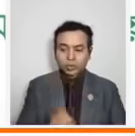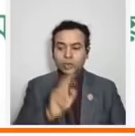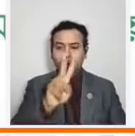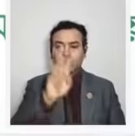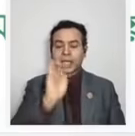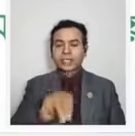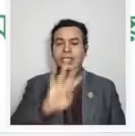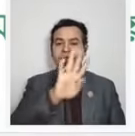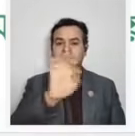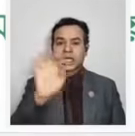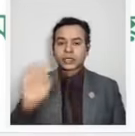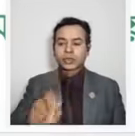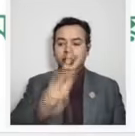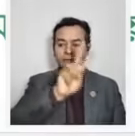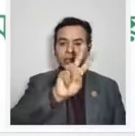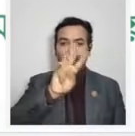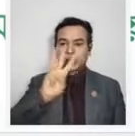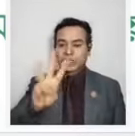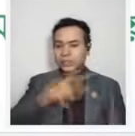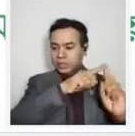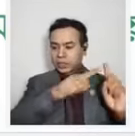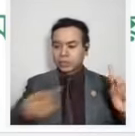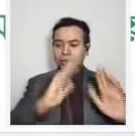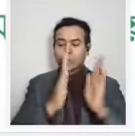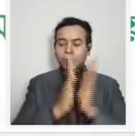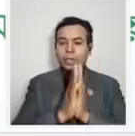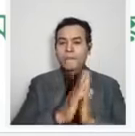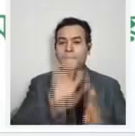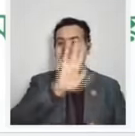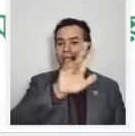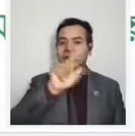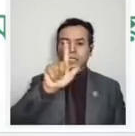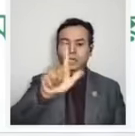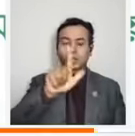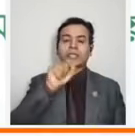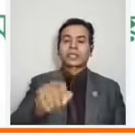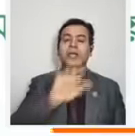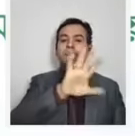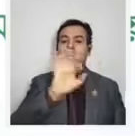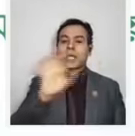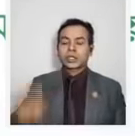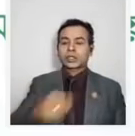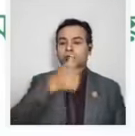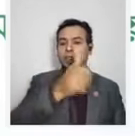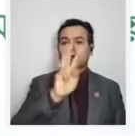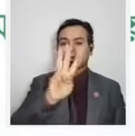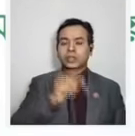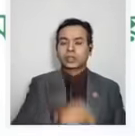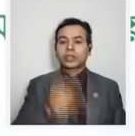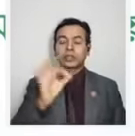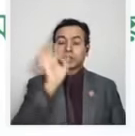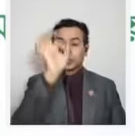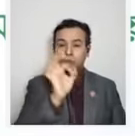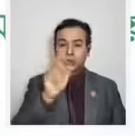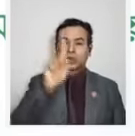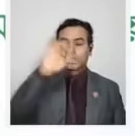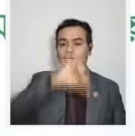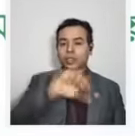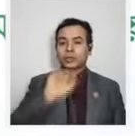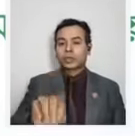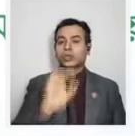3,58,277টি। যা নমুনা পরীক্ষা হয়েছে তাতে শনাক্ত হয়েছে গত 24 ঘন্টায় 2,423 জন, এ পর্যন্ত